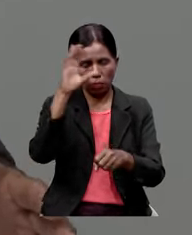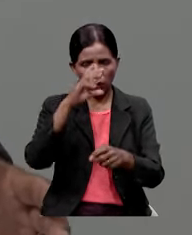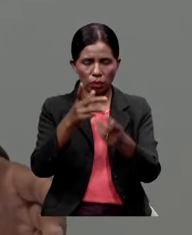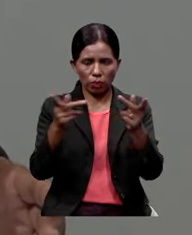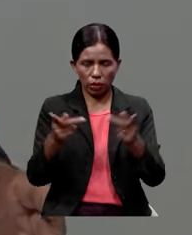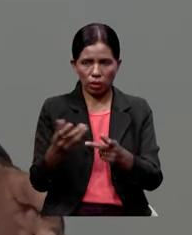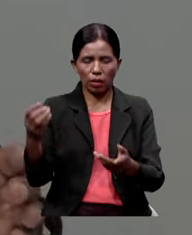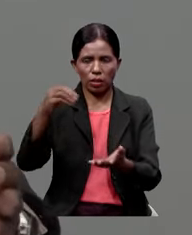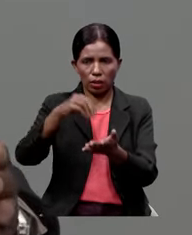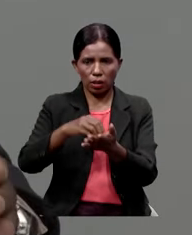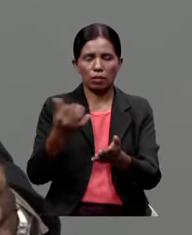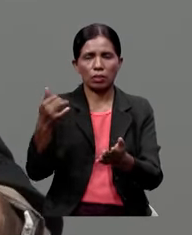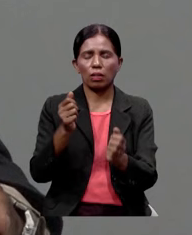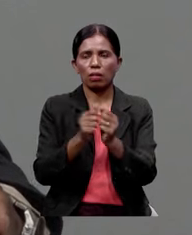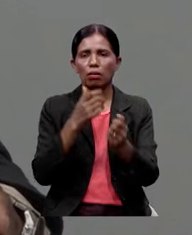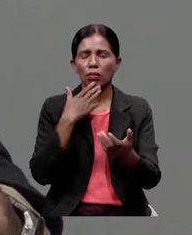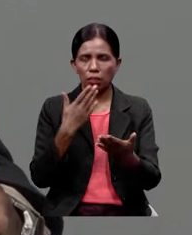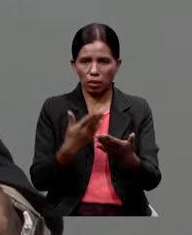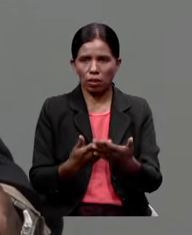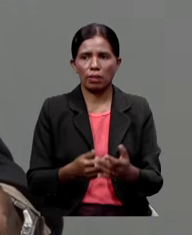sira hala di dia para ia